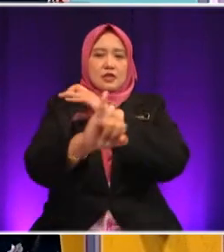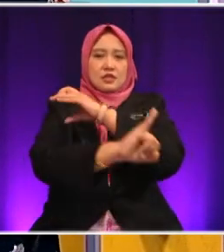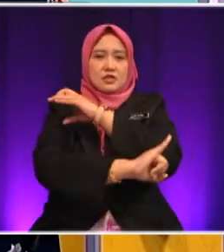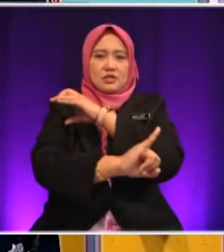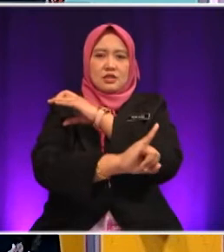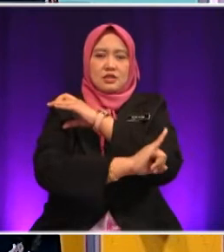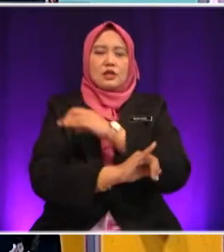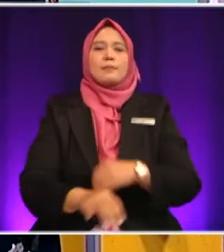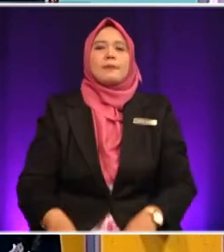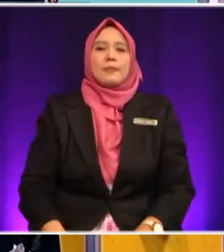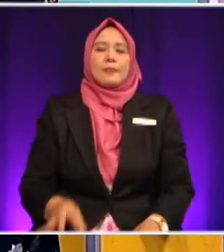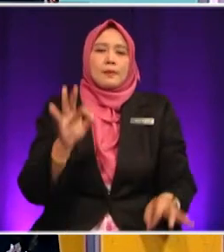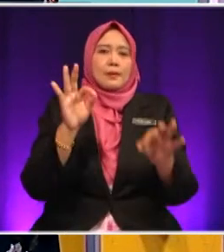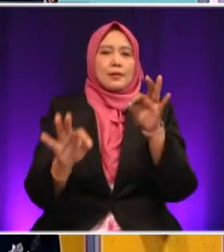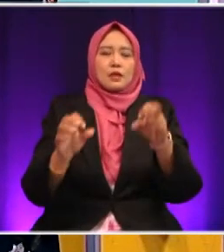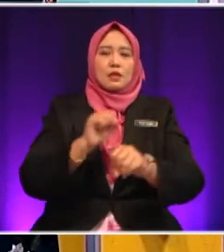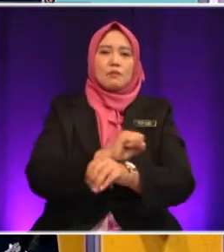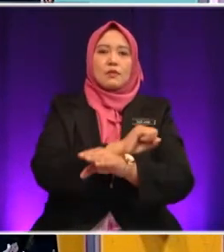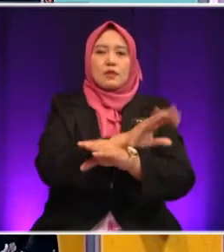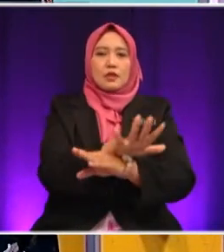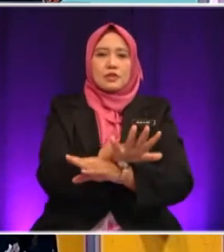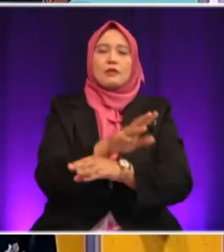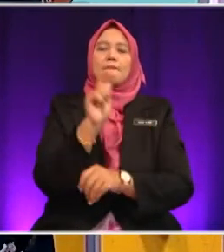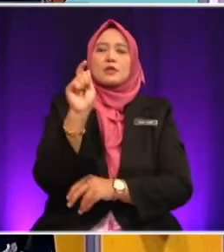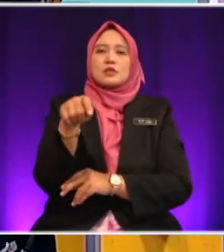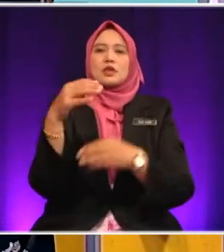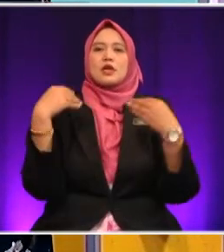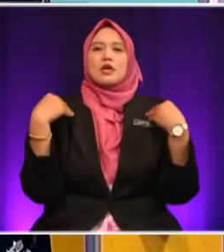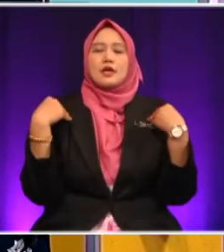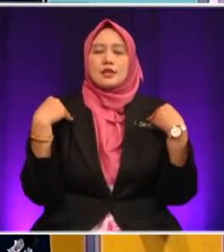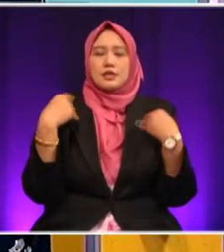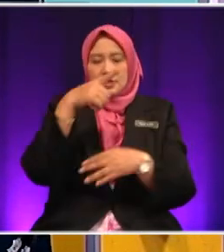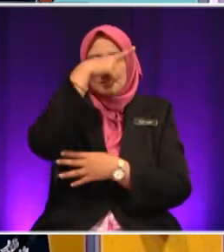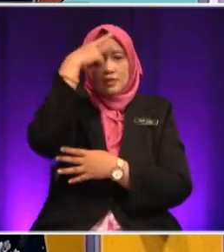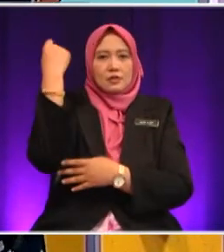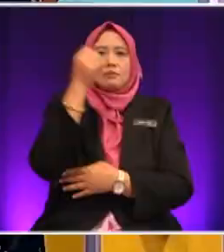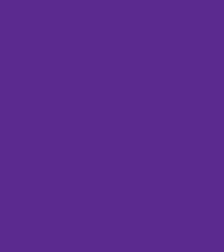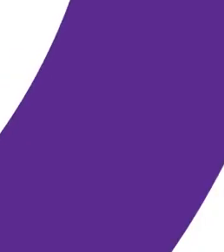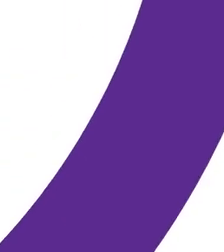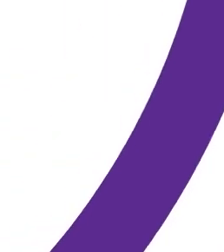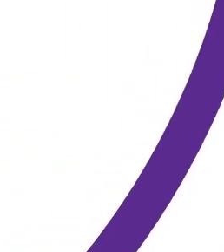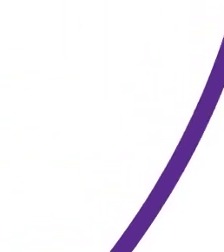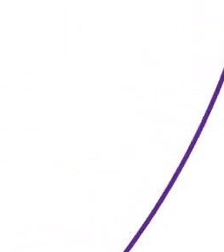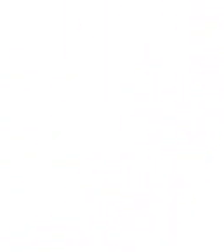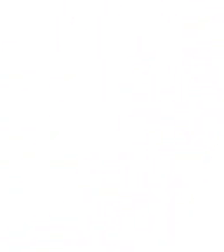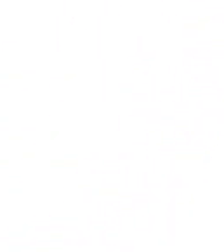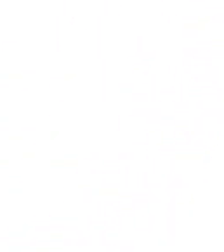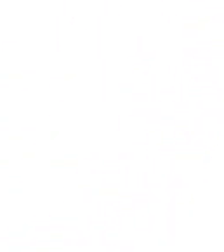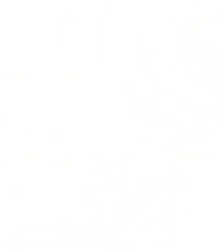sebab akibat dan jika soalnya itu ditanya dalam bahagian B pastinya mesti ada sebab dan akibat oke oke